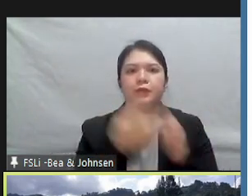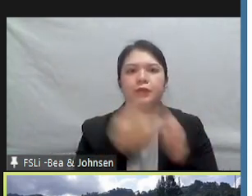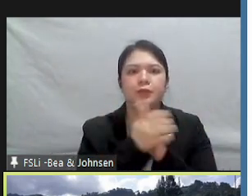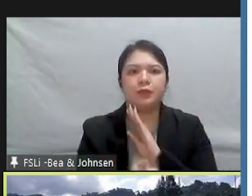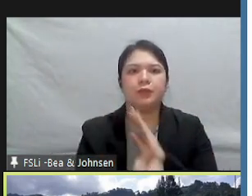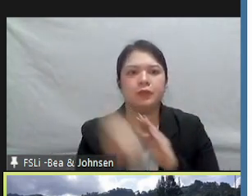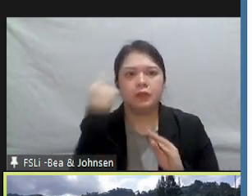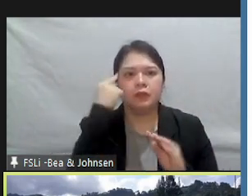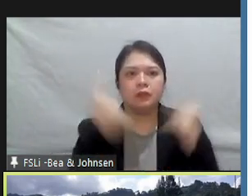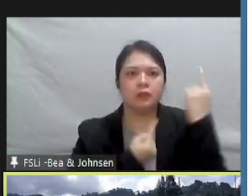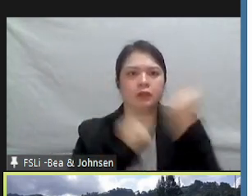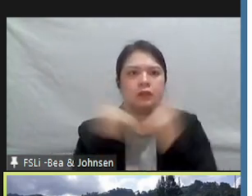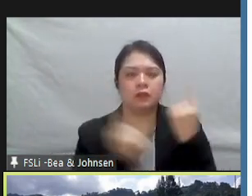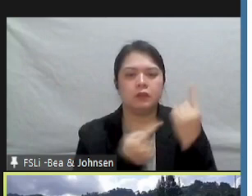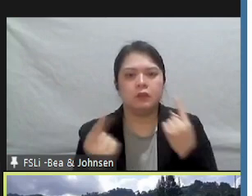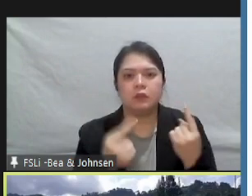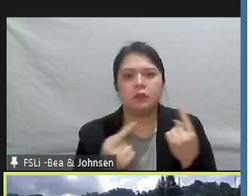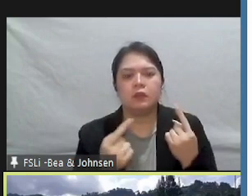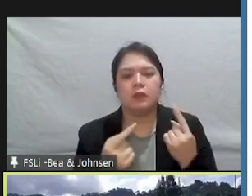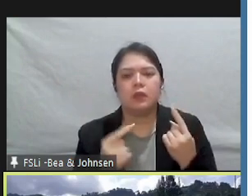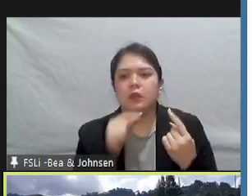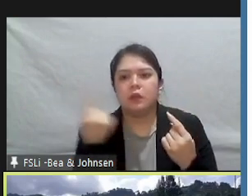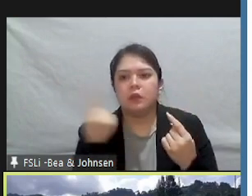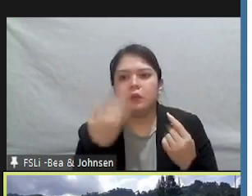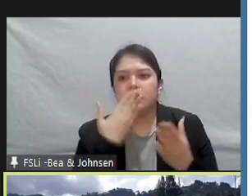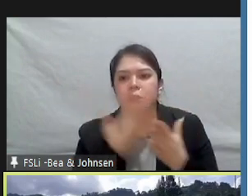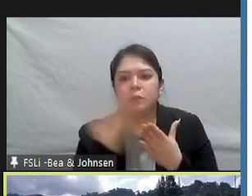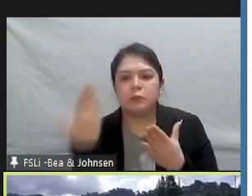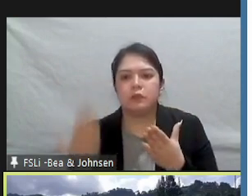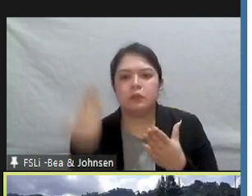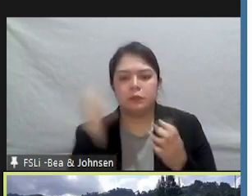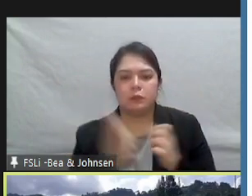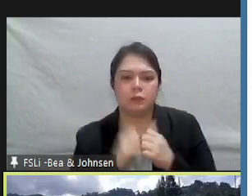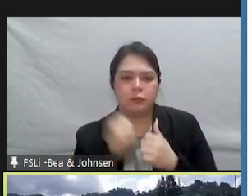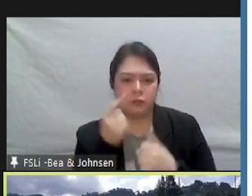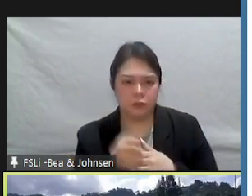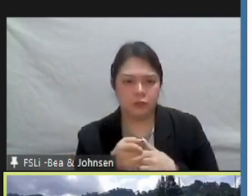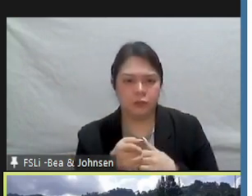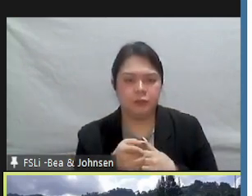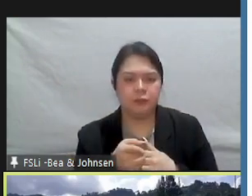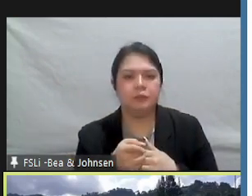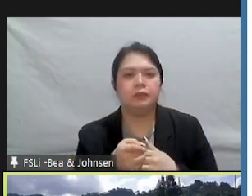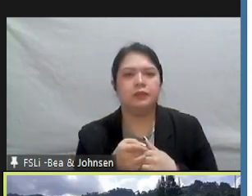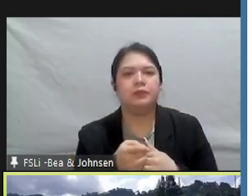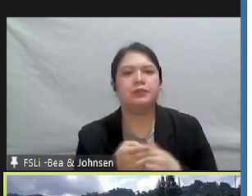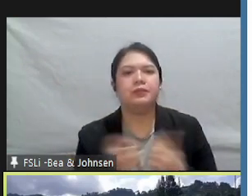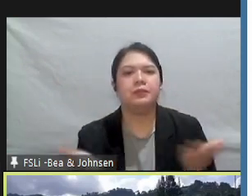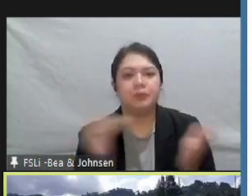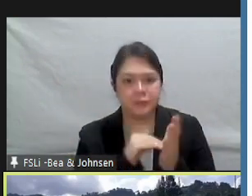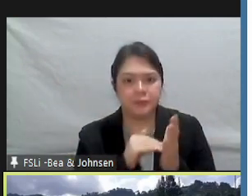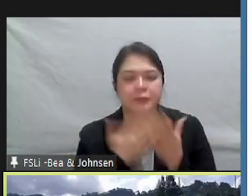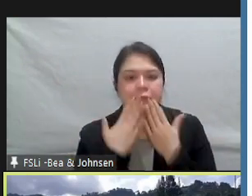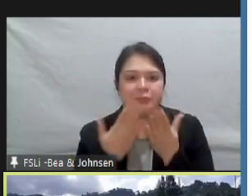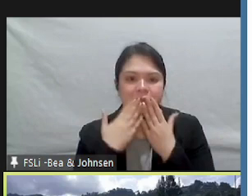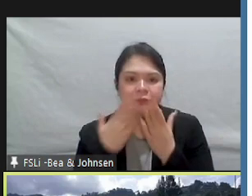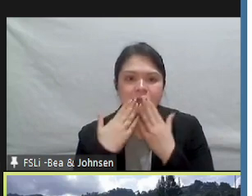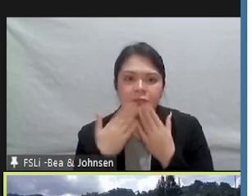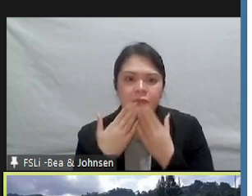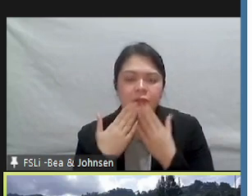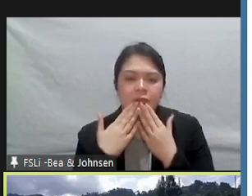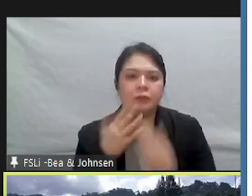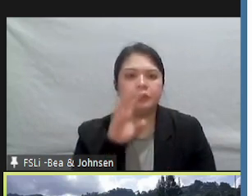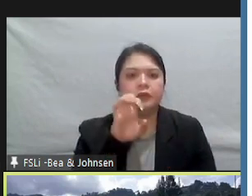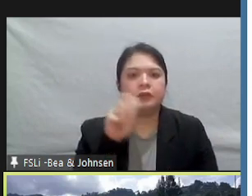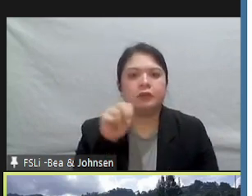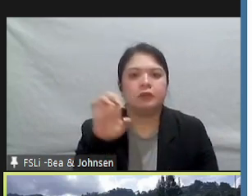Hindi lang yung marunong magsabi ng good morning, how are you, ano? So salamat po, salamat po ulit sa init at sa